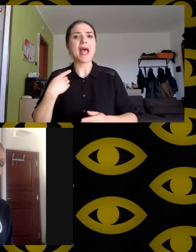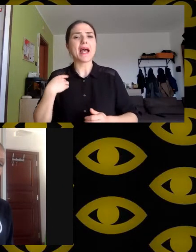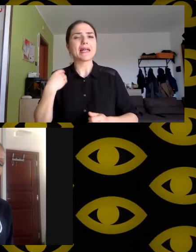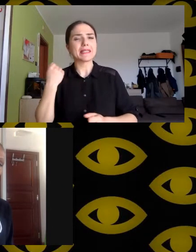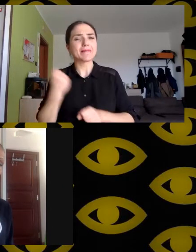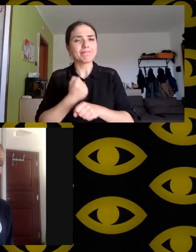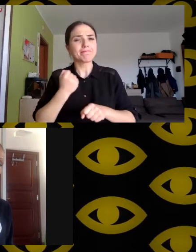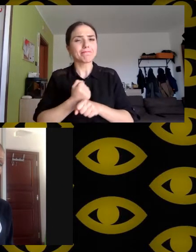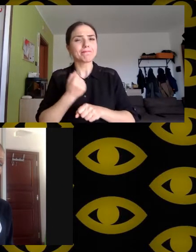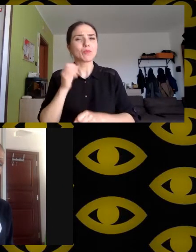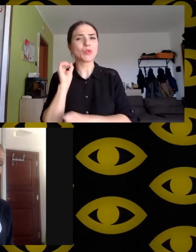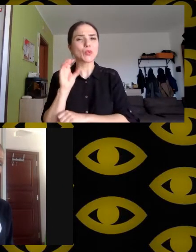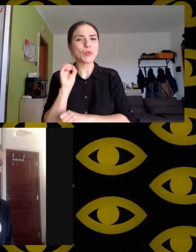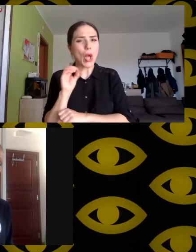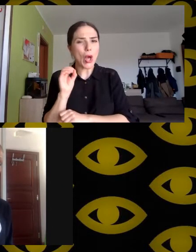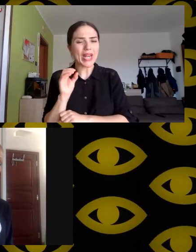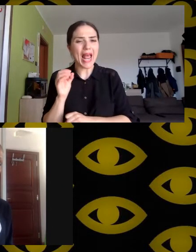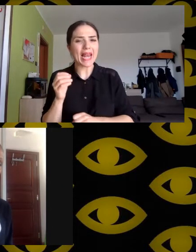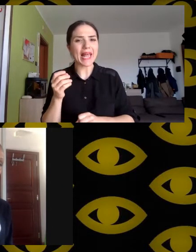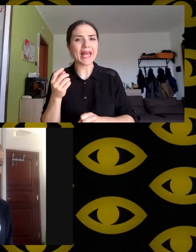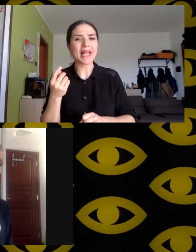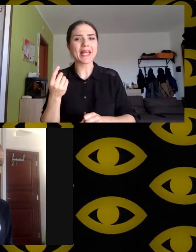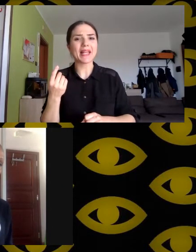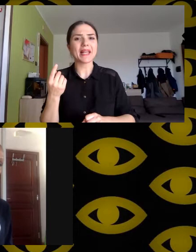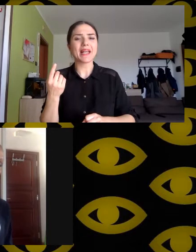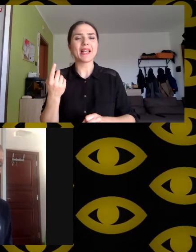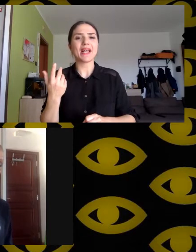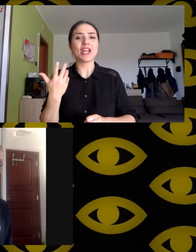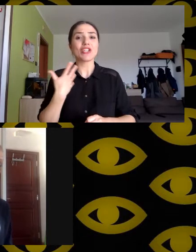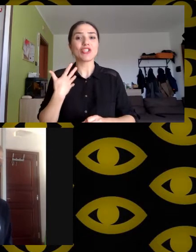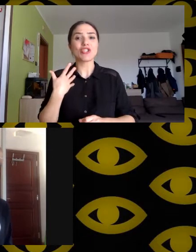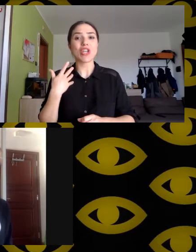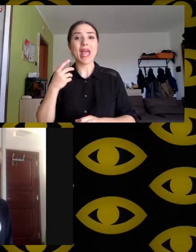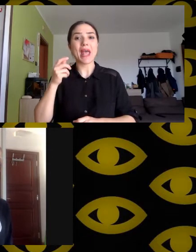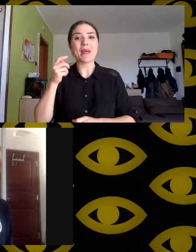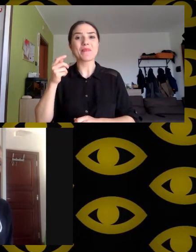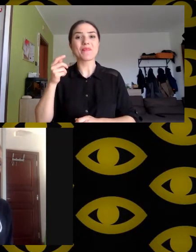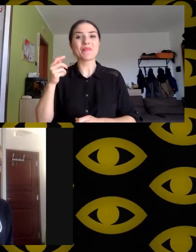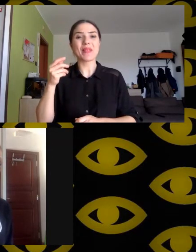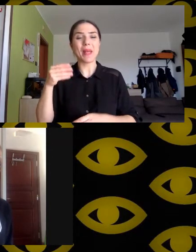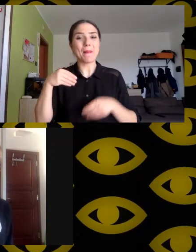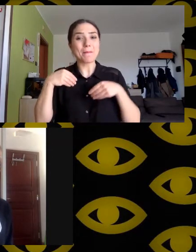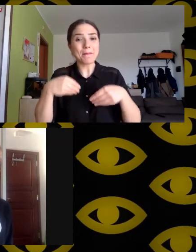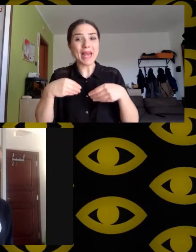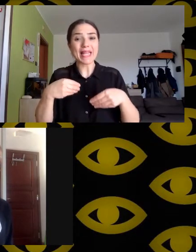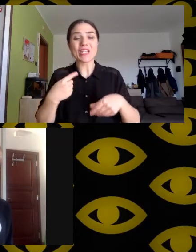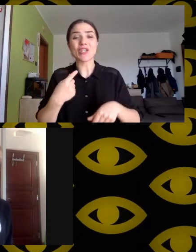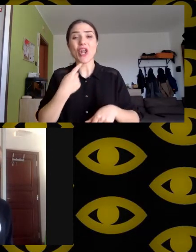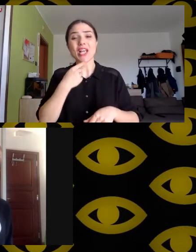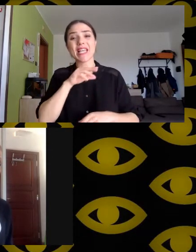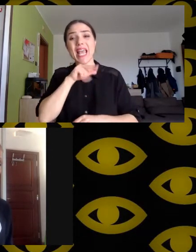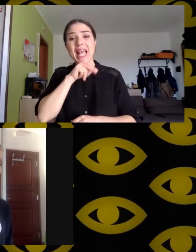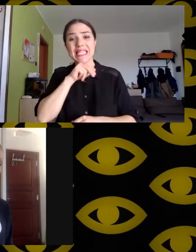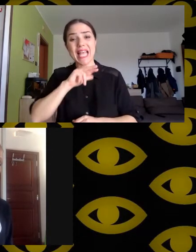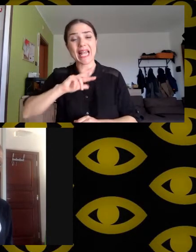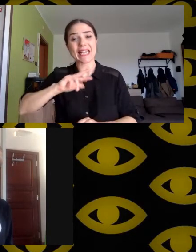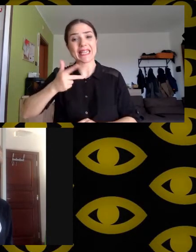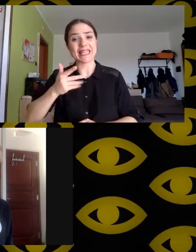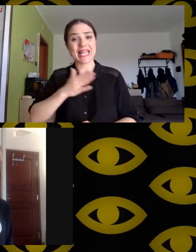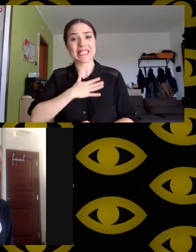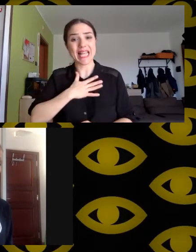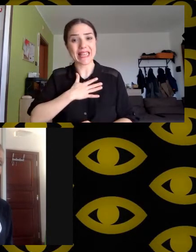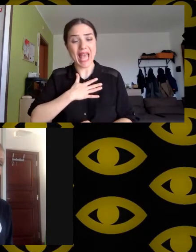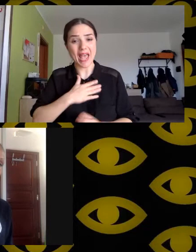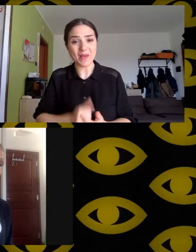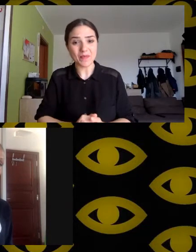stiamo lavorando a questi tutorial che hanno visto anche protagonisti, pensate, le persone della terza età che sono isolate a casa e che rischiano quella